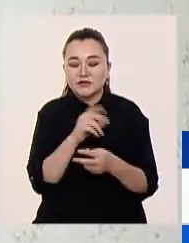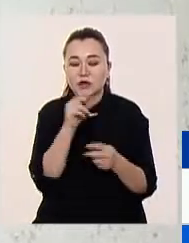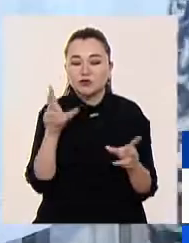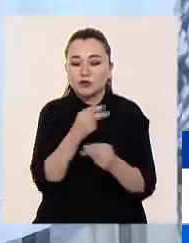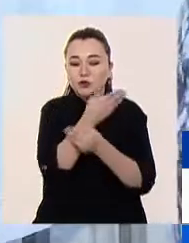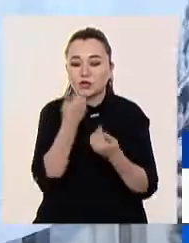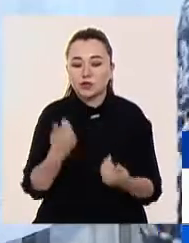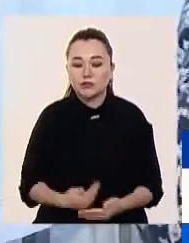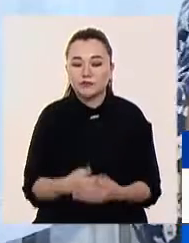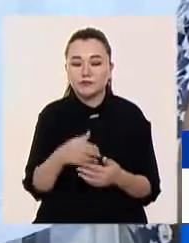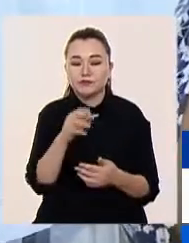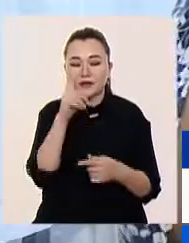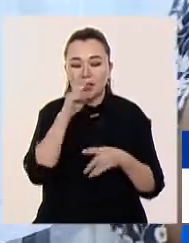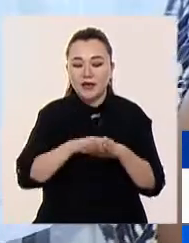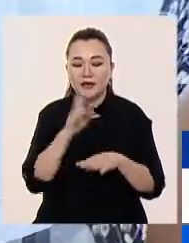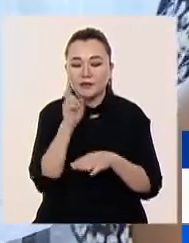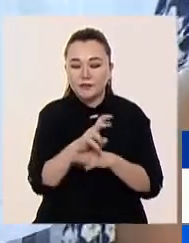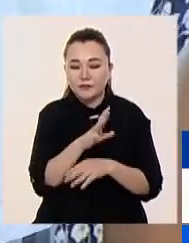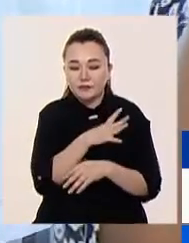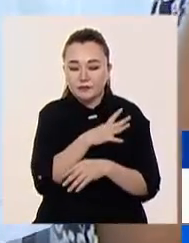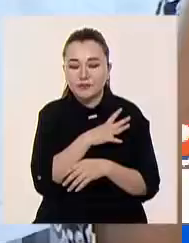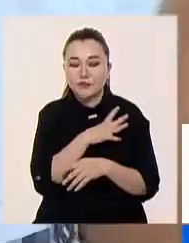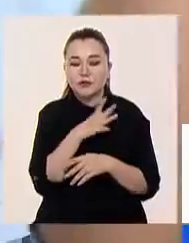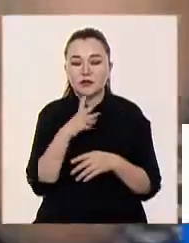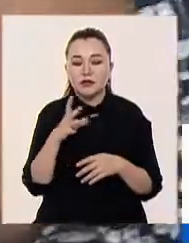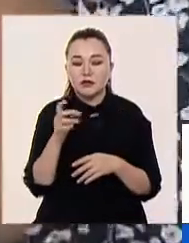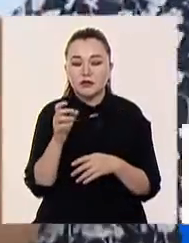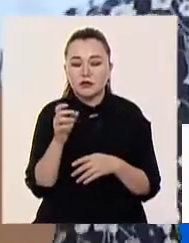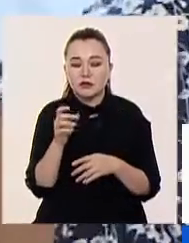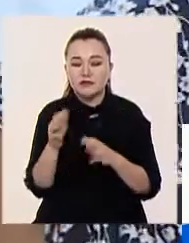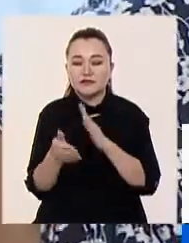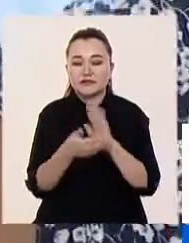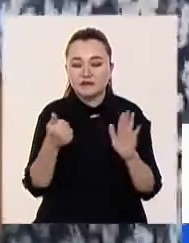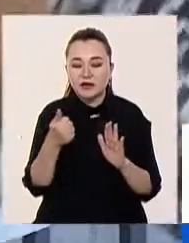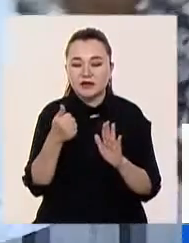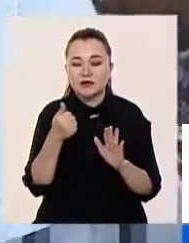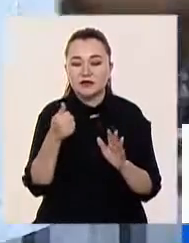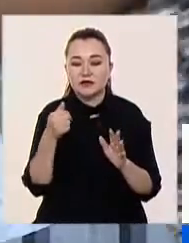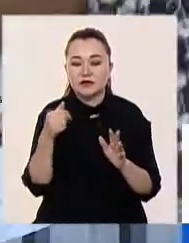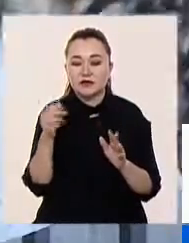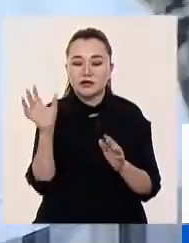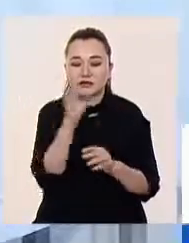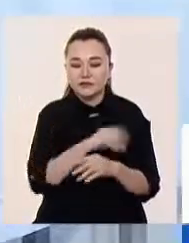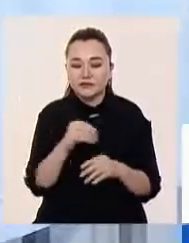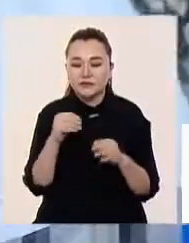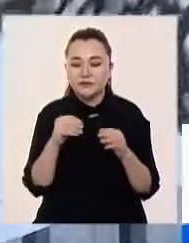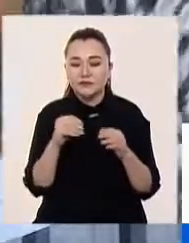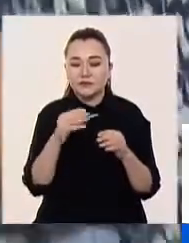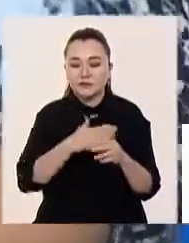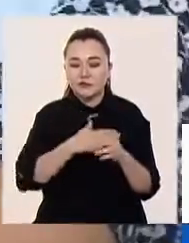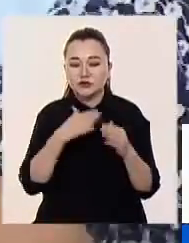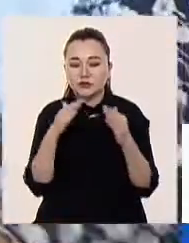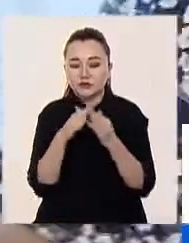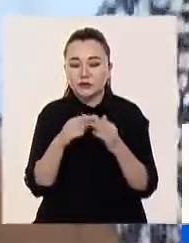успехом. В Батимат ходили, мы обращались. Вызывали это, мы свой подъезд, вот этот наш